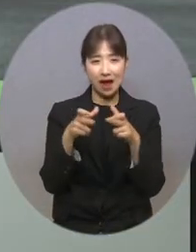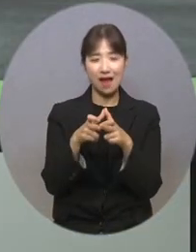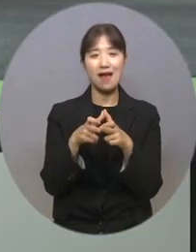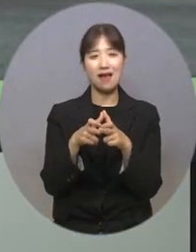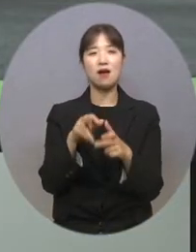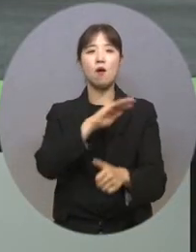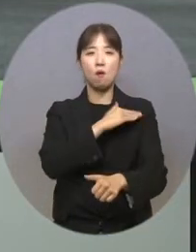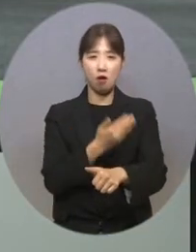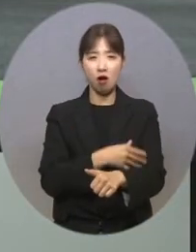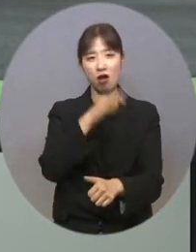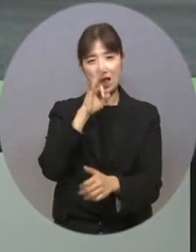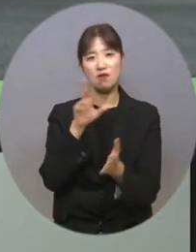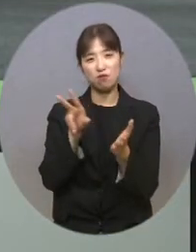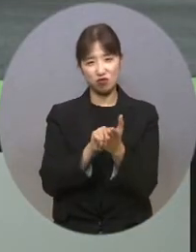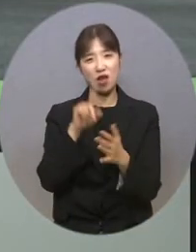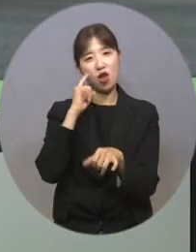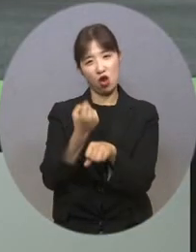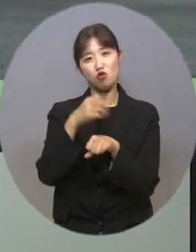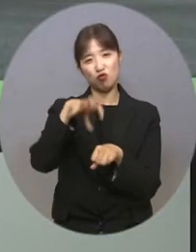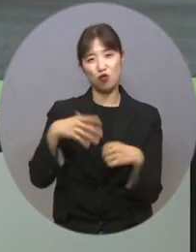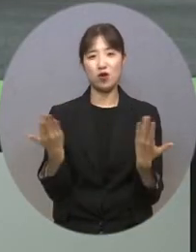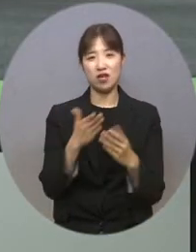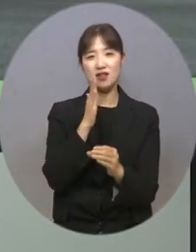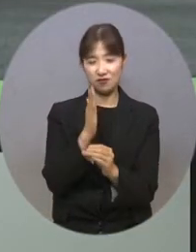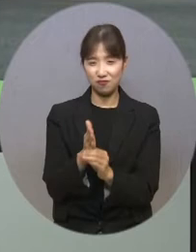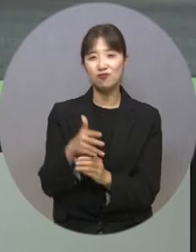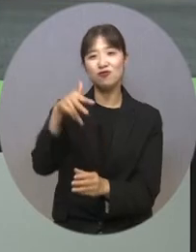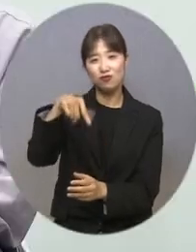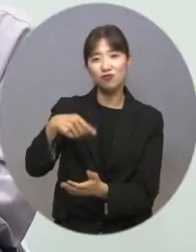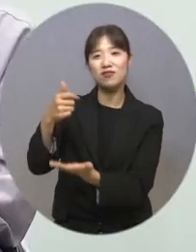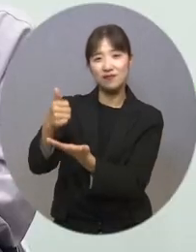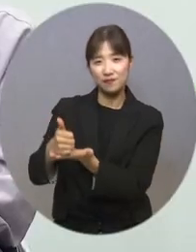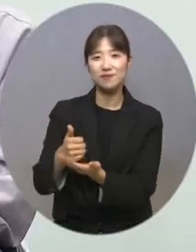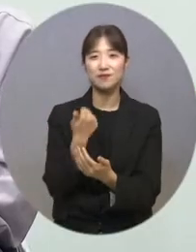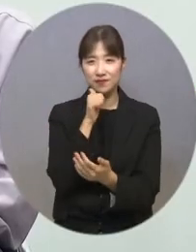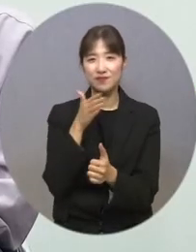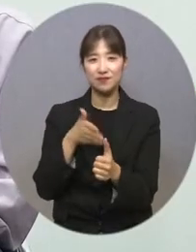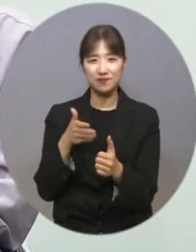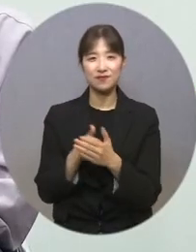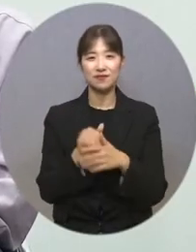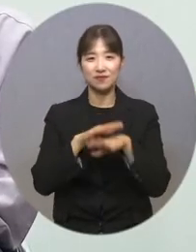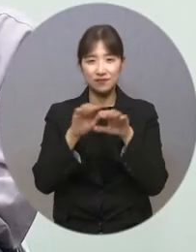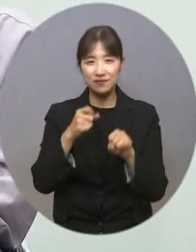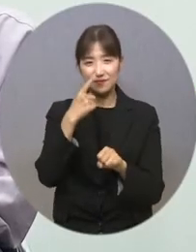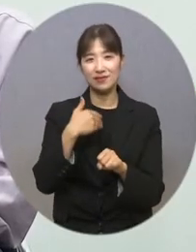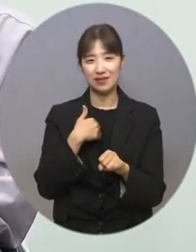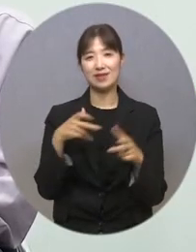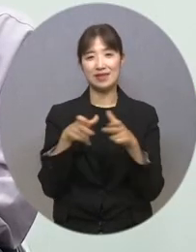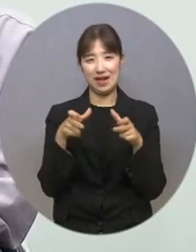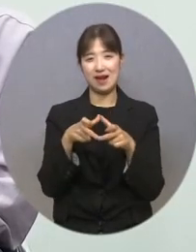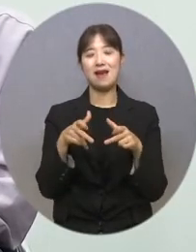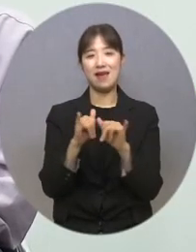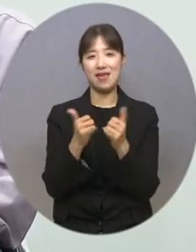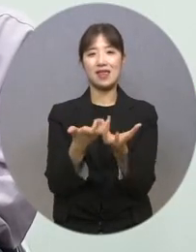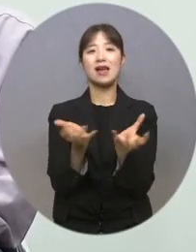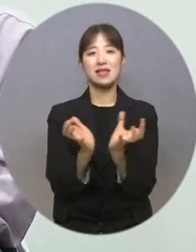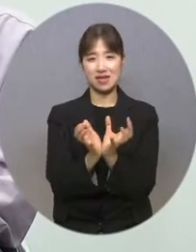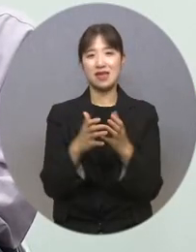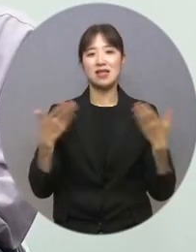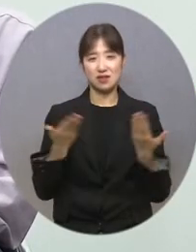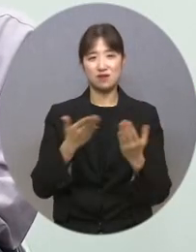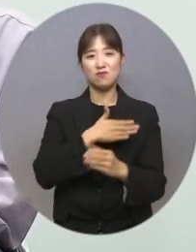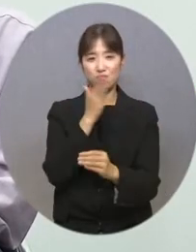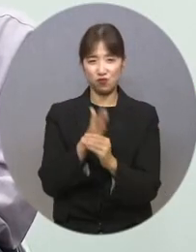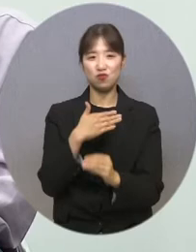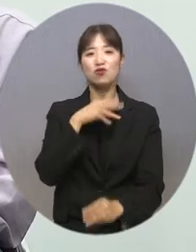에 지금 근무 하고 계신데요 주 성인 님 소개드리겠습니다 안녕하세요 서는 창 애인 단체에서 근무하고